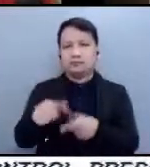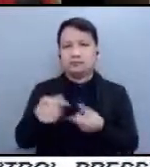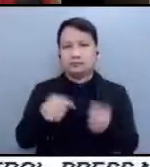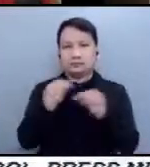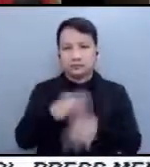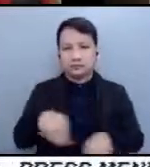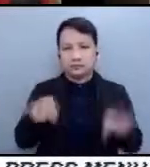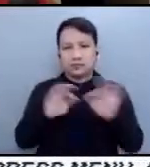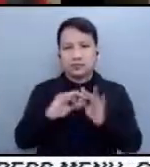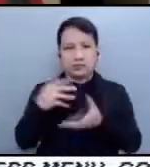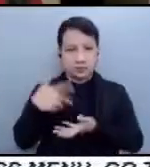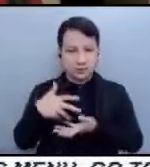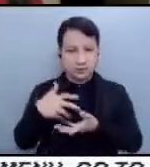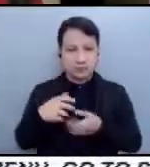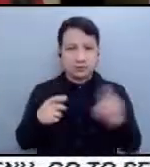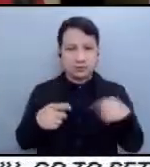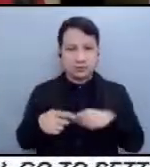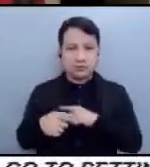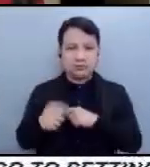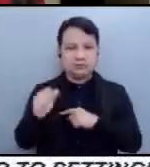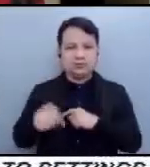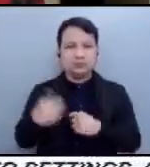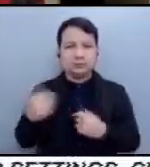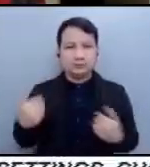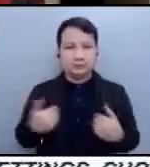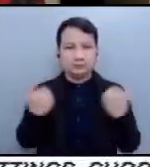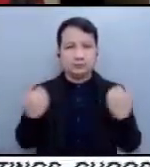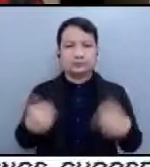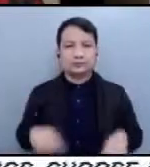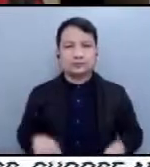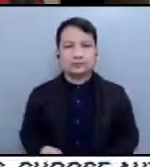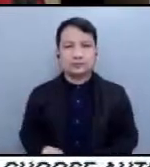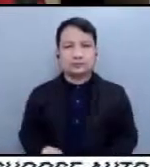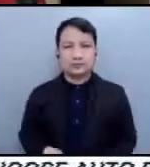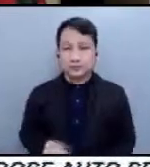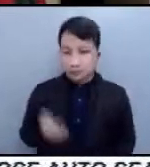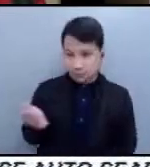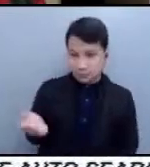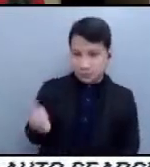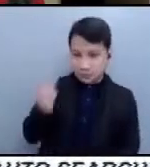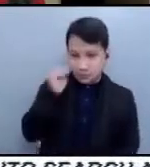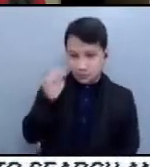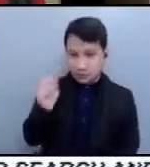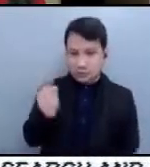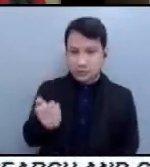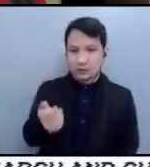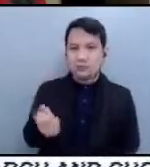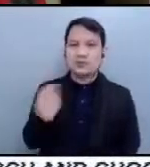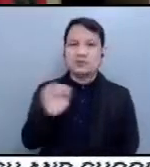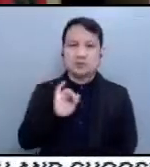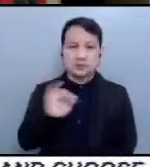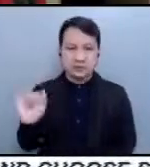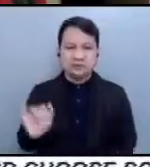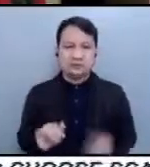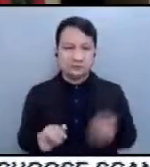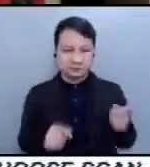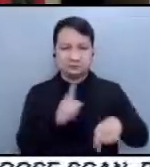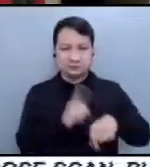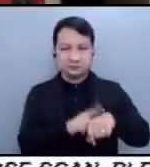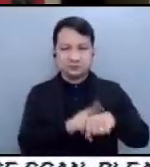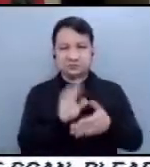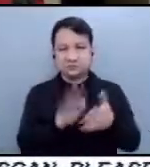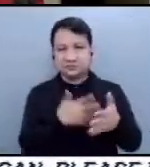po ng pag-aaral para sa atin, mga kabataan. Okay, how about Atalia? Ayun po, time management, no? Okay.